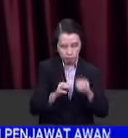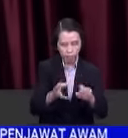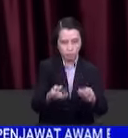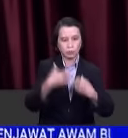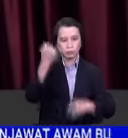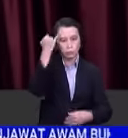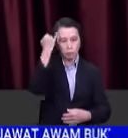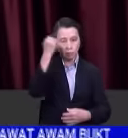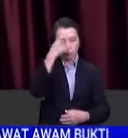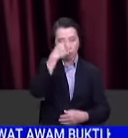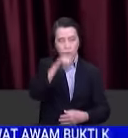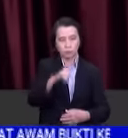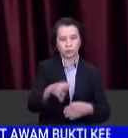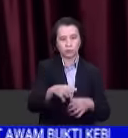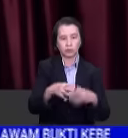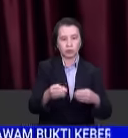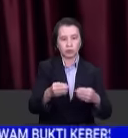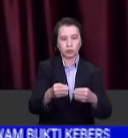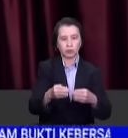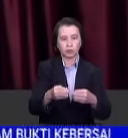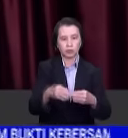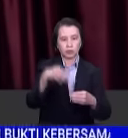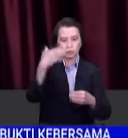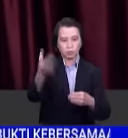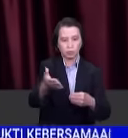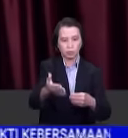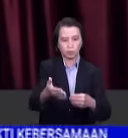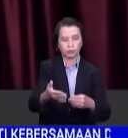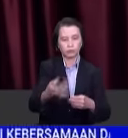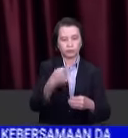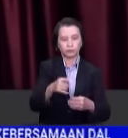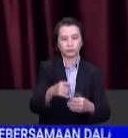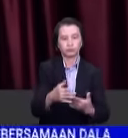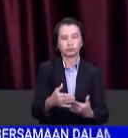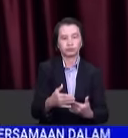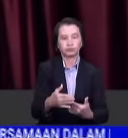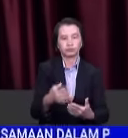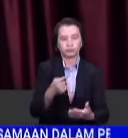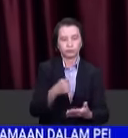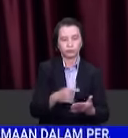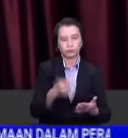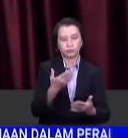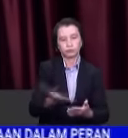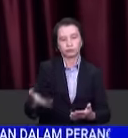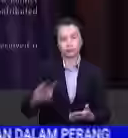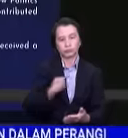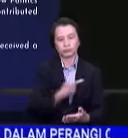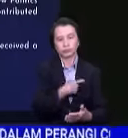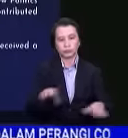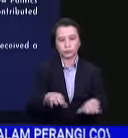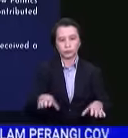ideas as to how do we move to the next phase in the things that we do.